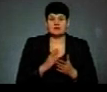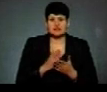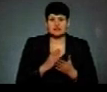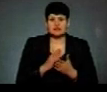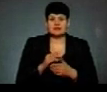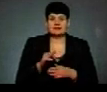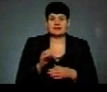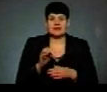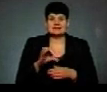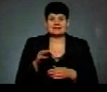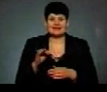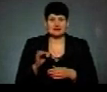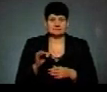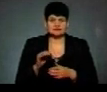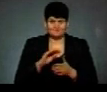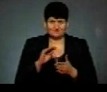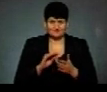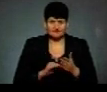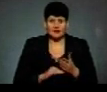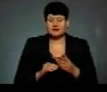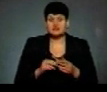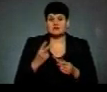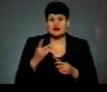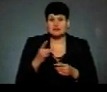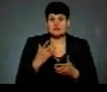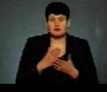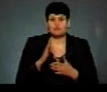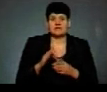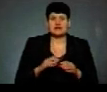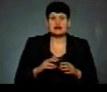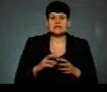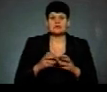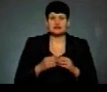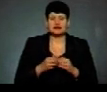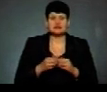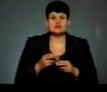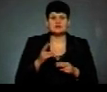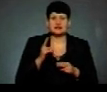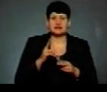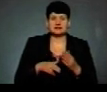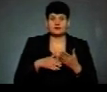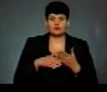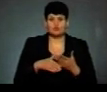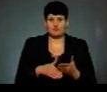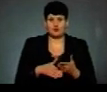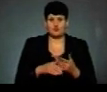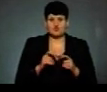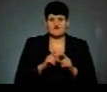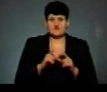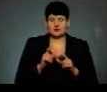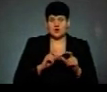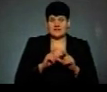у тестовій формі, і, власне, за тих два рази би мав бути результат, а вже третій іспит комісійний – це як крик відчаю, це вже як остання допомога від університету,